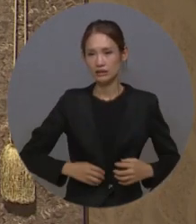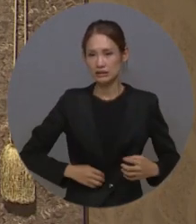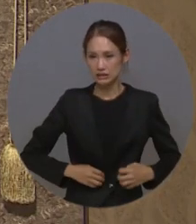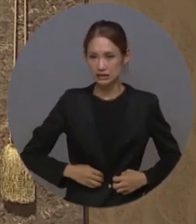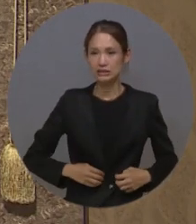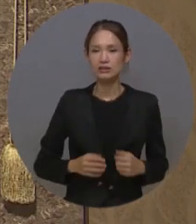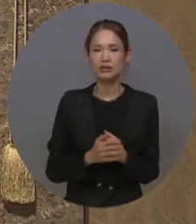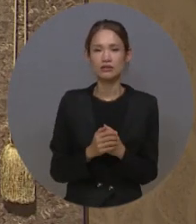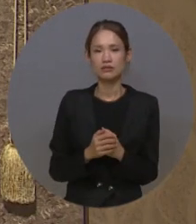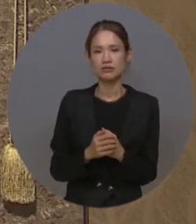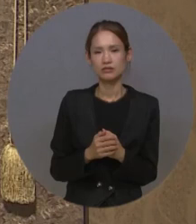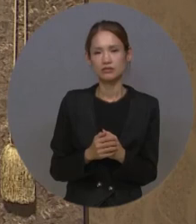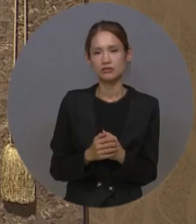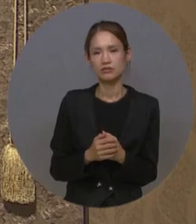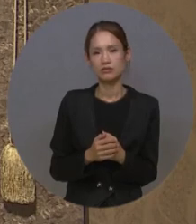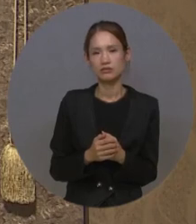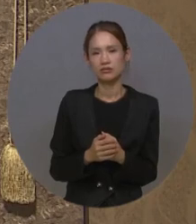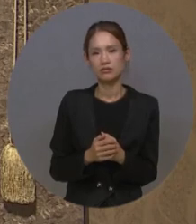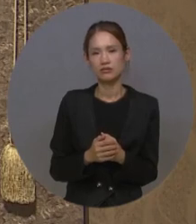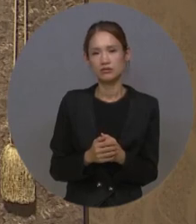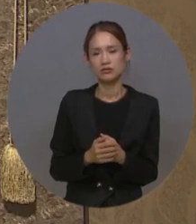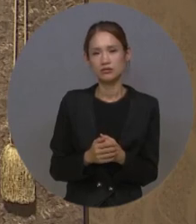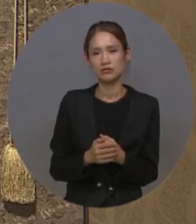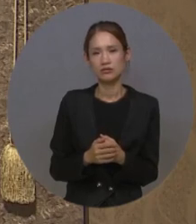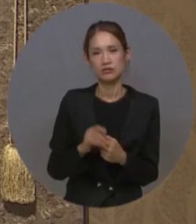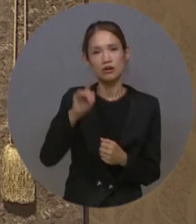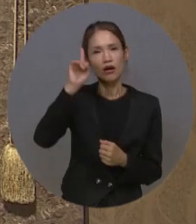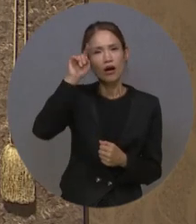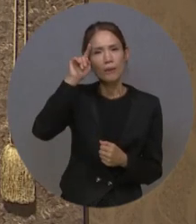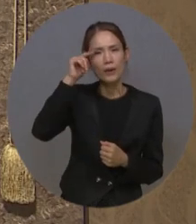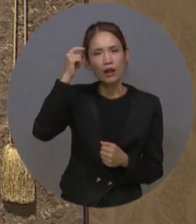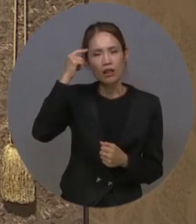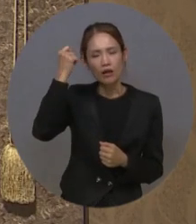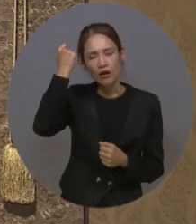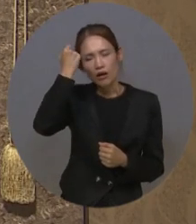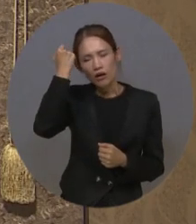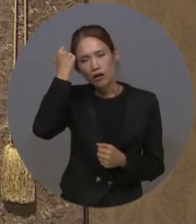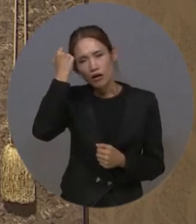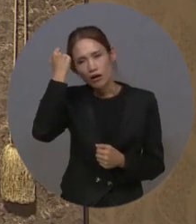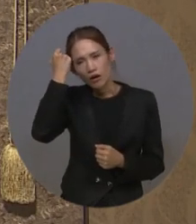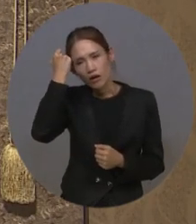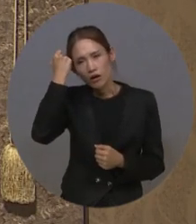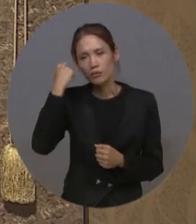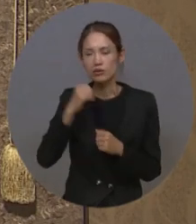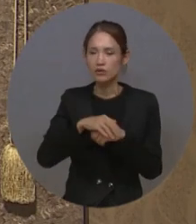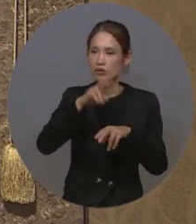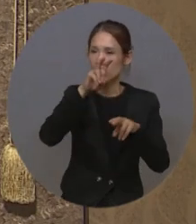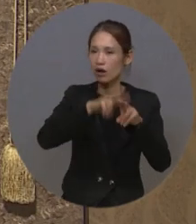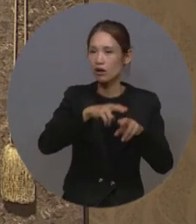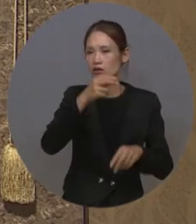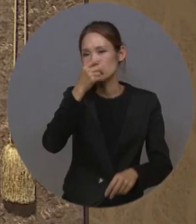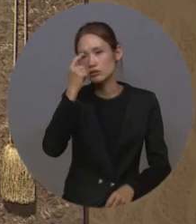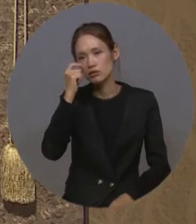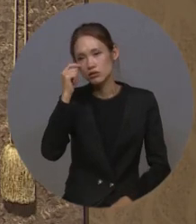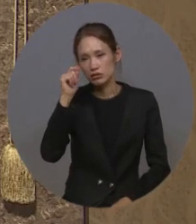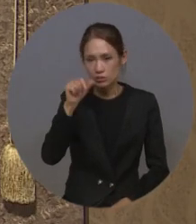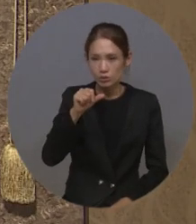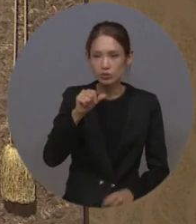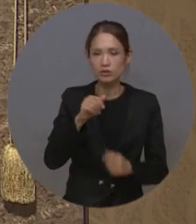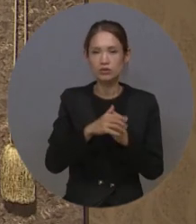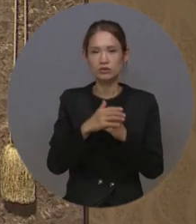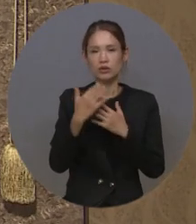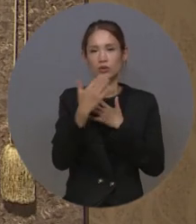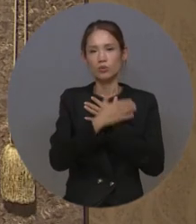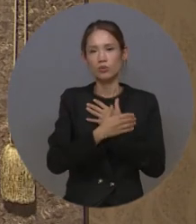뭐 심장 질환, 맨날 머리 아프다고 하고 앉으면 졸고. 근데 그게 몸이 안 좋아져서 그런가